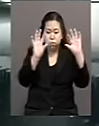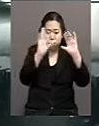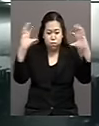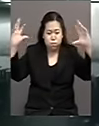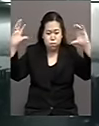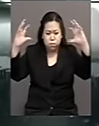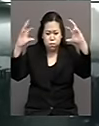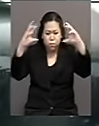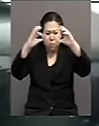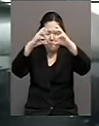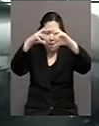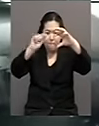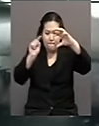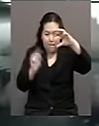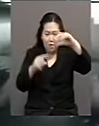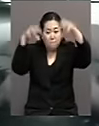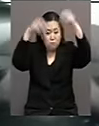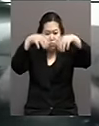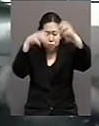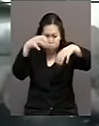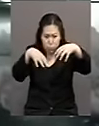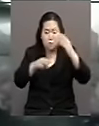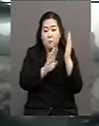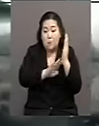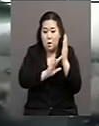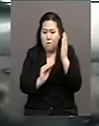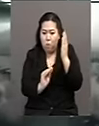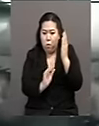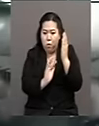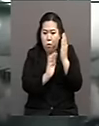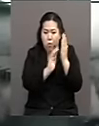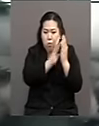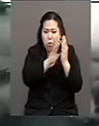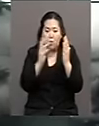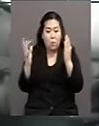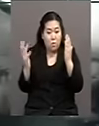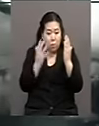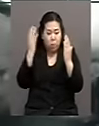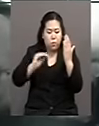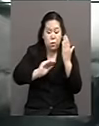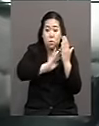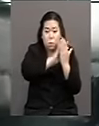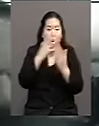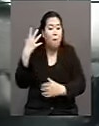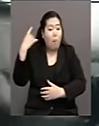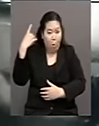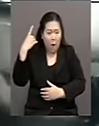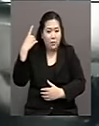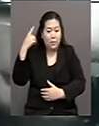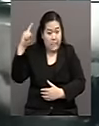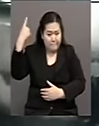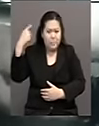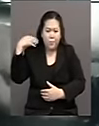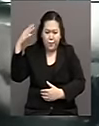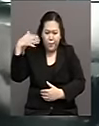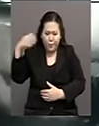นนะครับที่เคลื่อนตัวมาจากบริเวณของพ้ททางด้านผ้าตวันออกครักลุ่มเมฝนเห่านี้ก่อตัวตั้แต่ว่วานที่ผ่านมาและกเคลื่อนตวบริเวณข